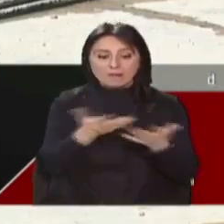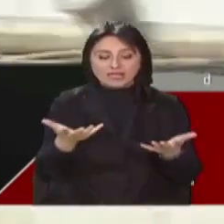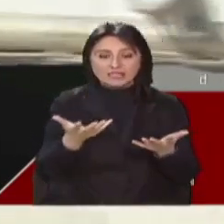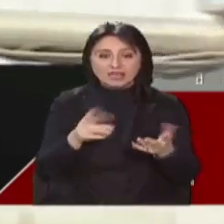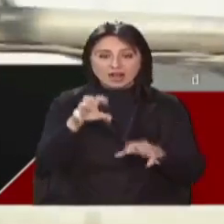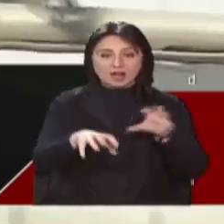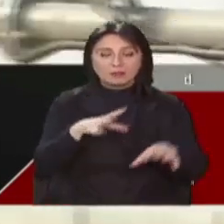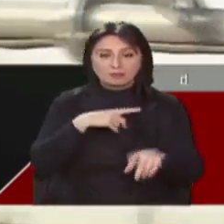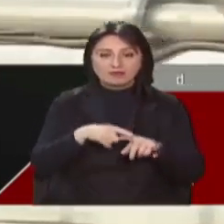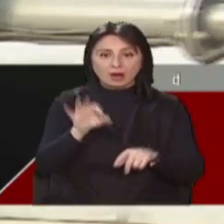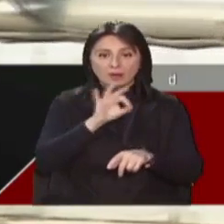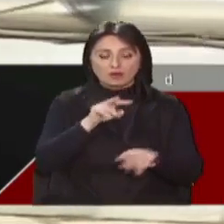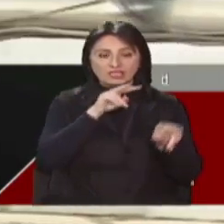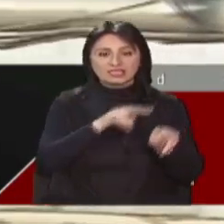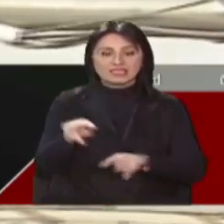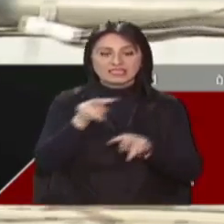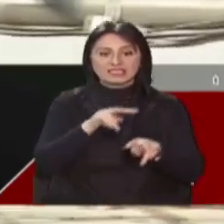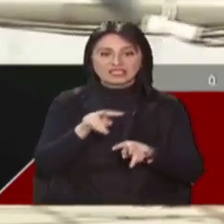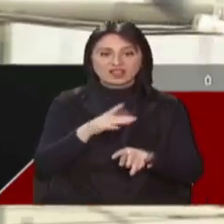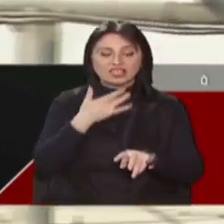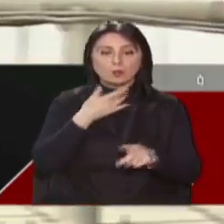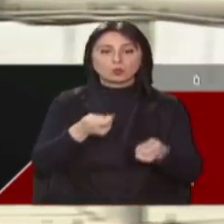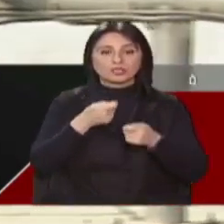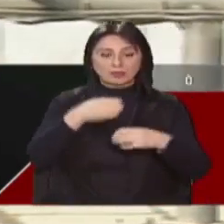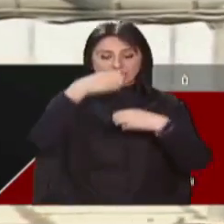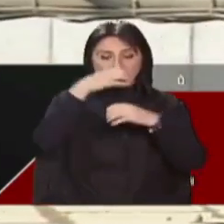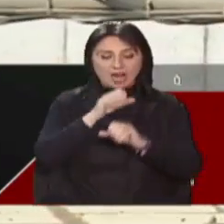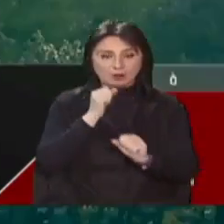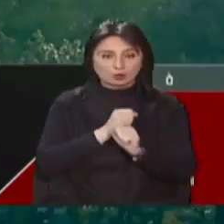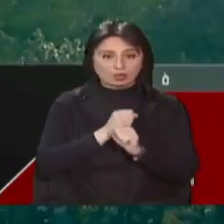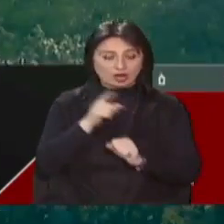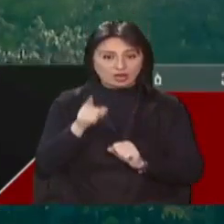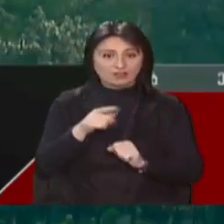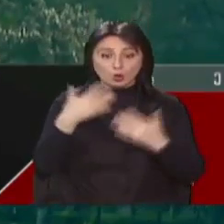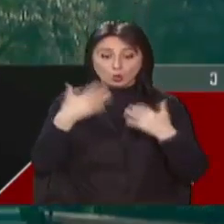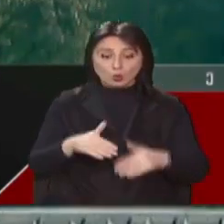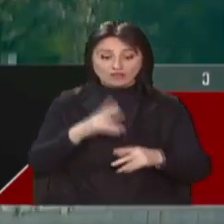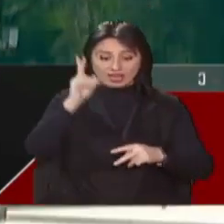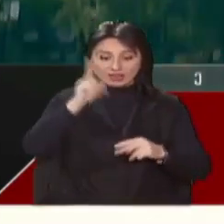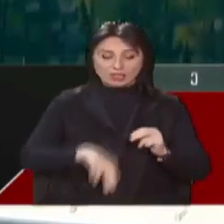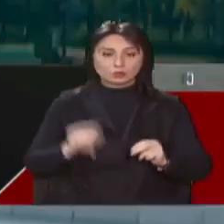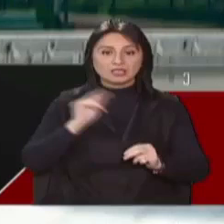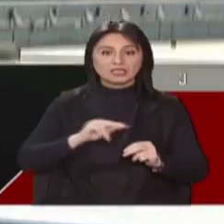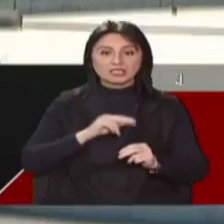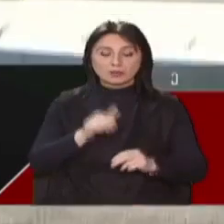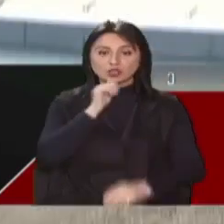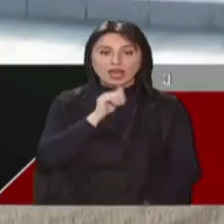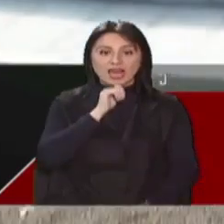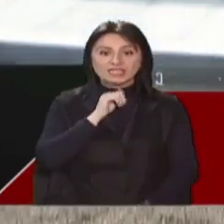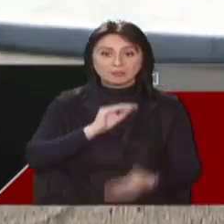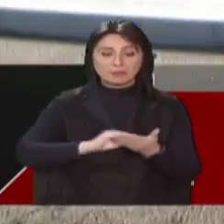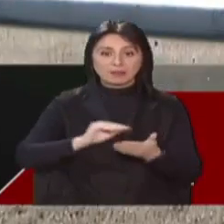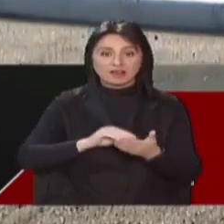შედიოდა ობიექტზე, ამაზე ზედამხედველობას მუნიციპალური ლაბორატორია ახორციელებდა. Უკვე დასრულებული სამუშაოების ექსპერტიზა